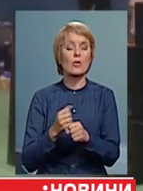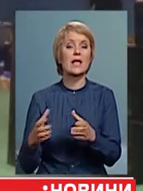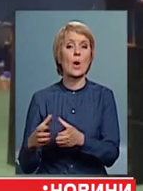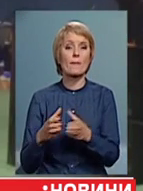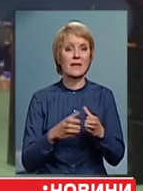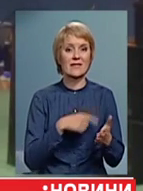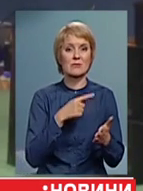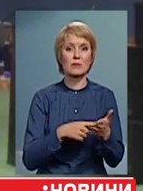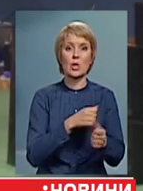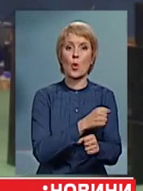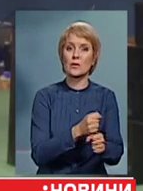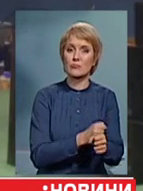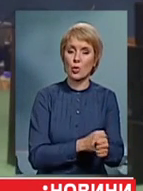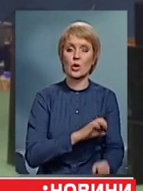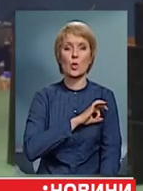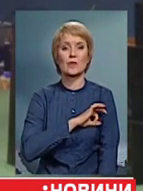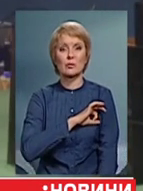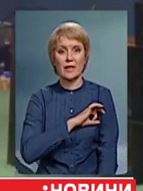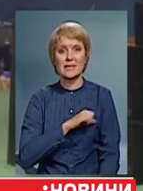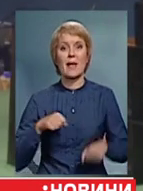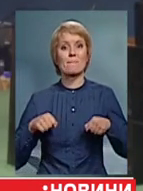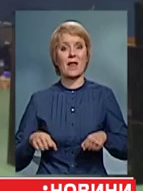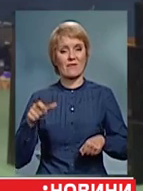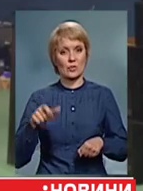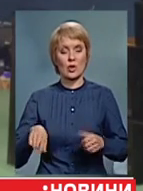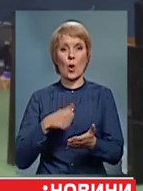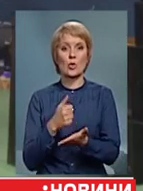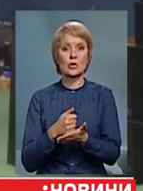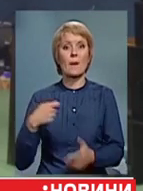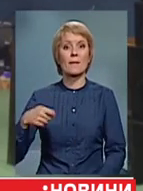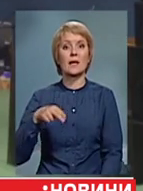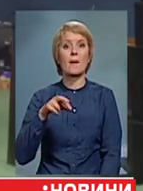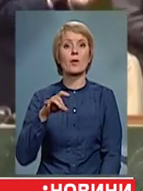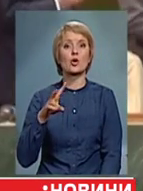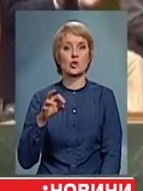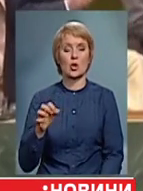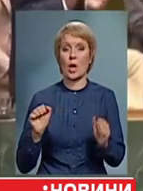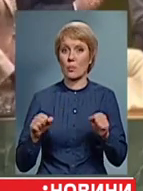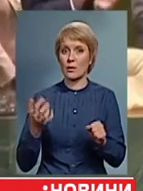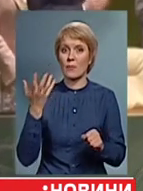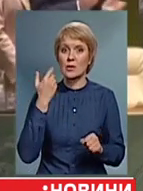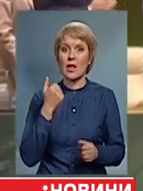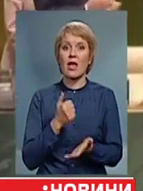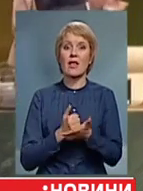з питань озброєння, юриспруденції та прав людини. Її очолить президент Петро Порошенко. Ймовірно,